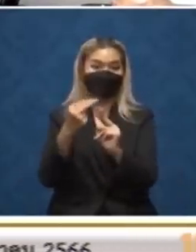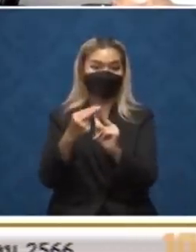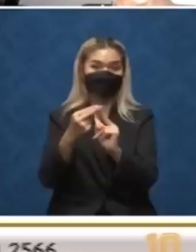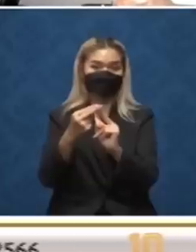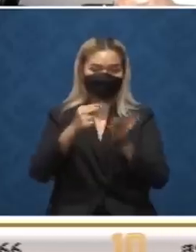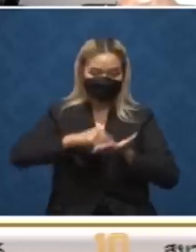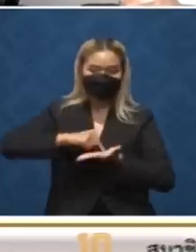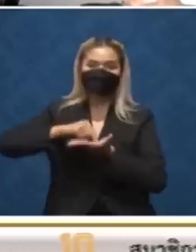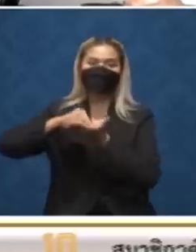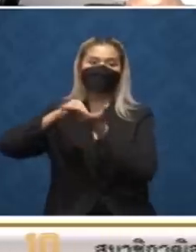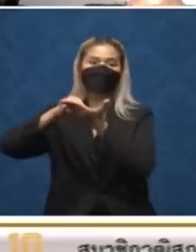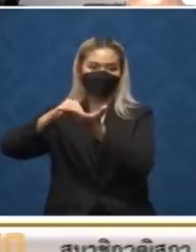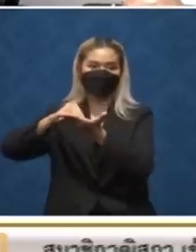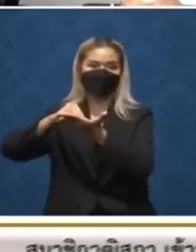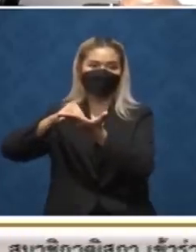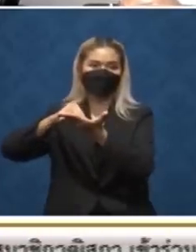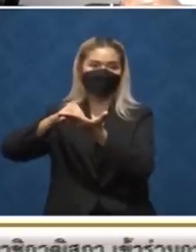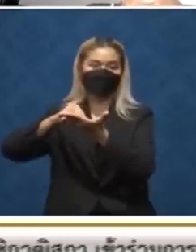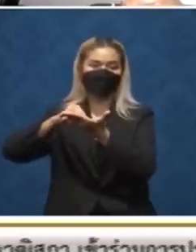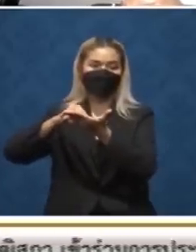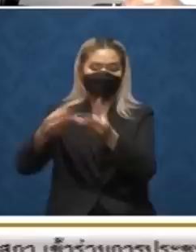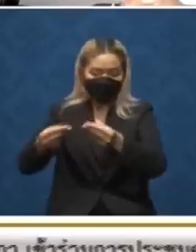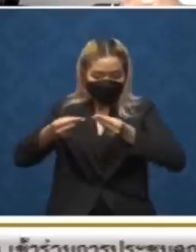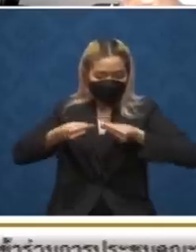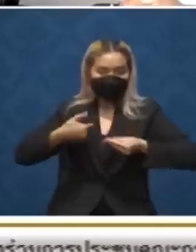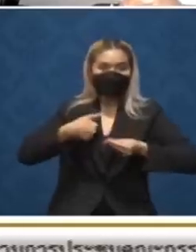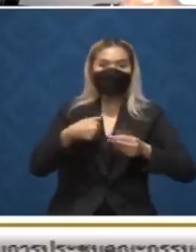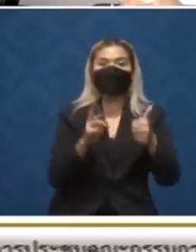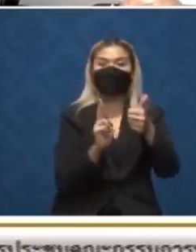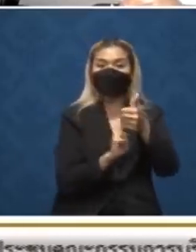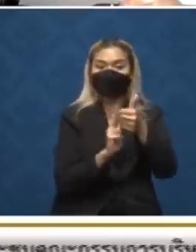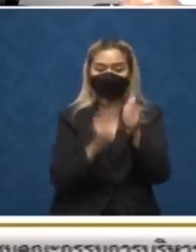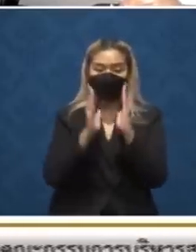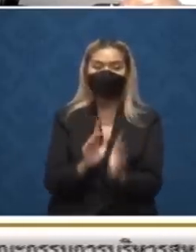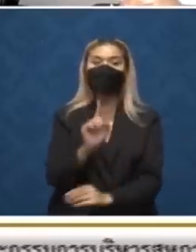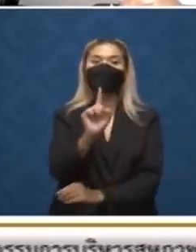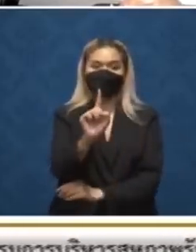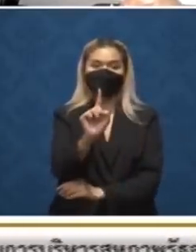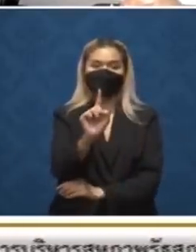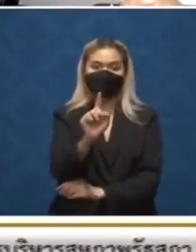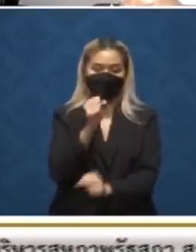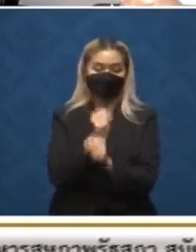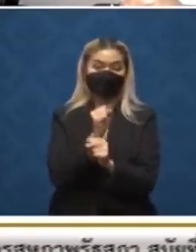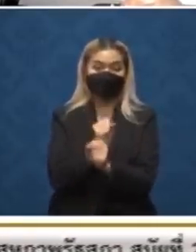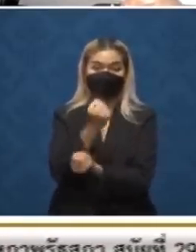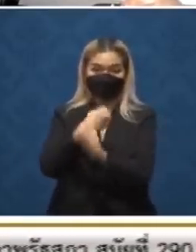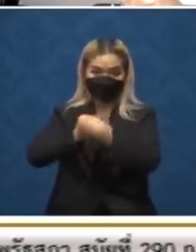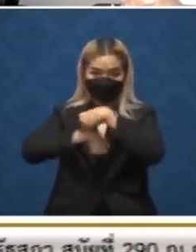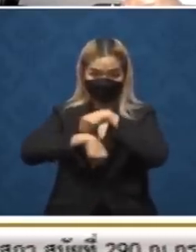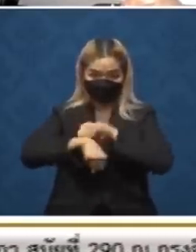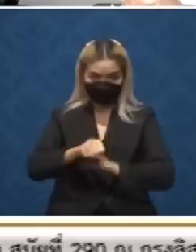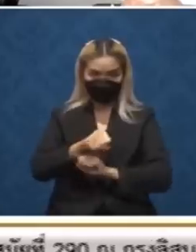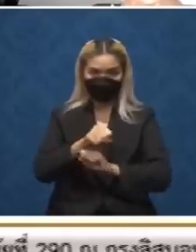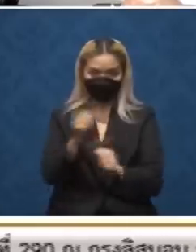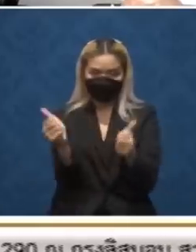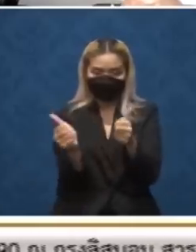หรือวิปพรรคขึ้นมาค่ะเพื่อให้เกิดความราบรื่นในการทำงานของส.ส.ในสภาให้เป็นไปตามเอกภาพแล้วก็แนวทางของพรรค